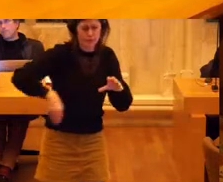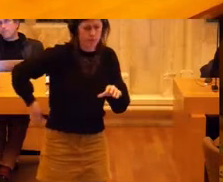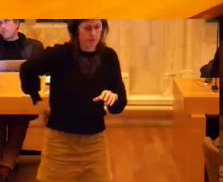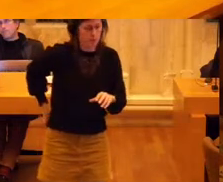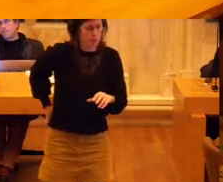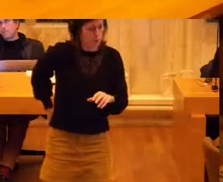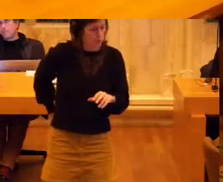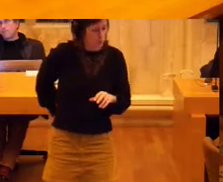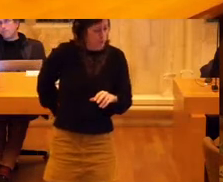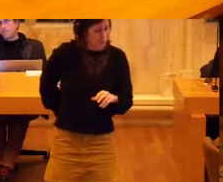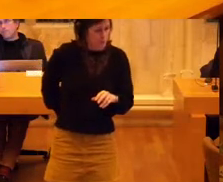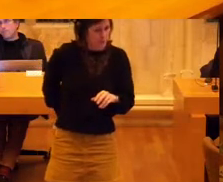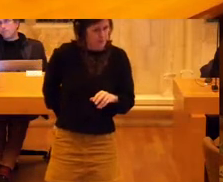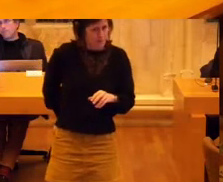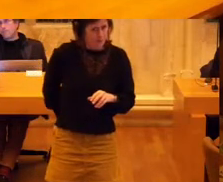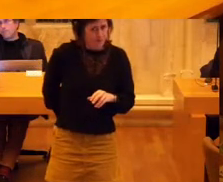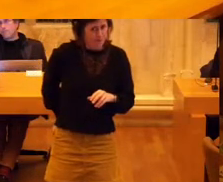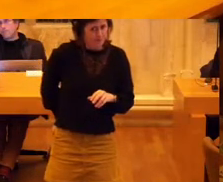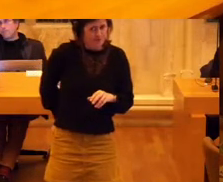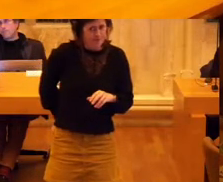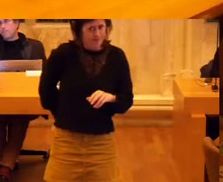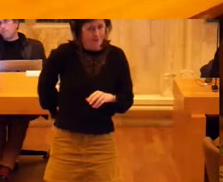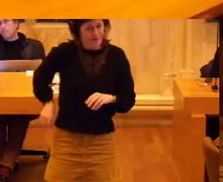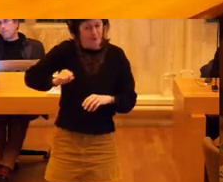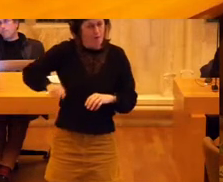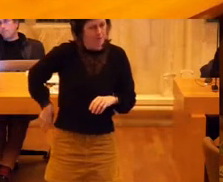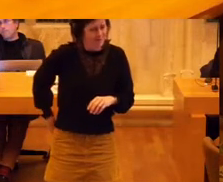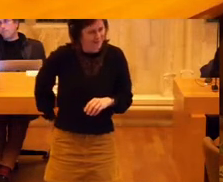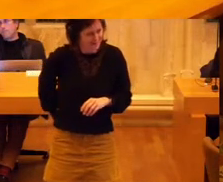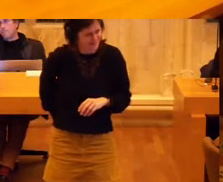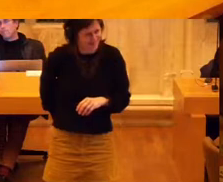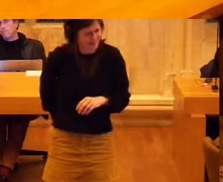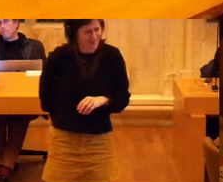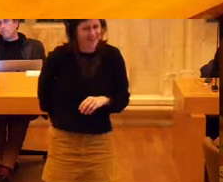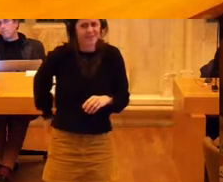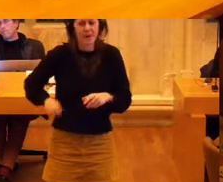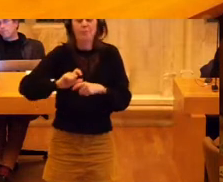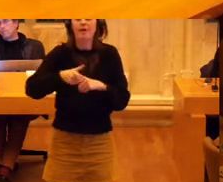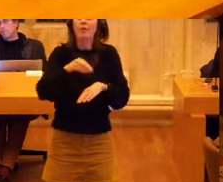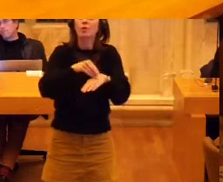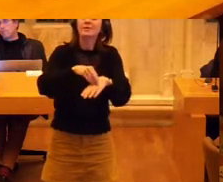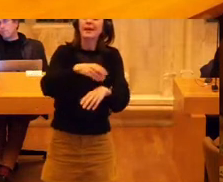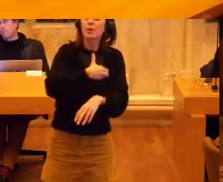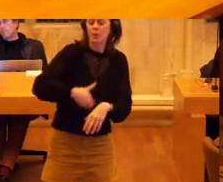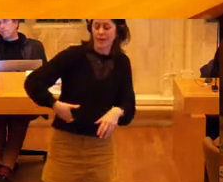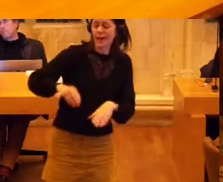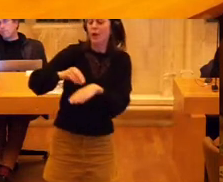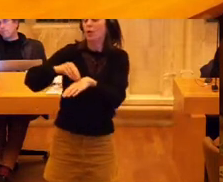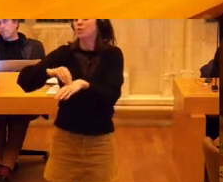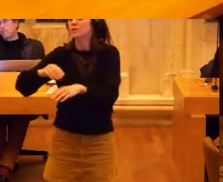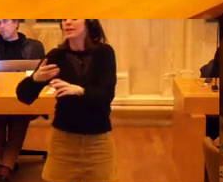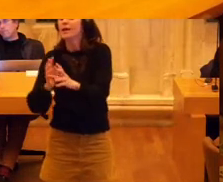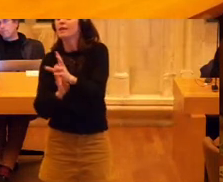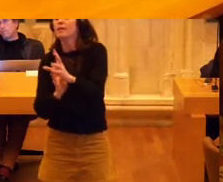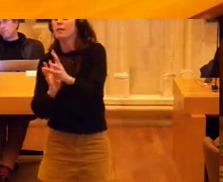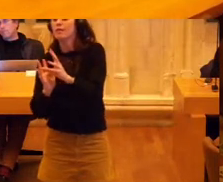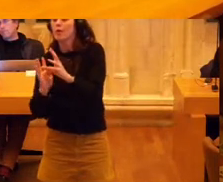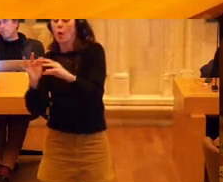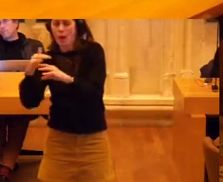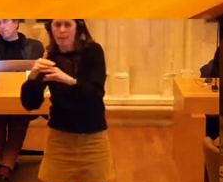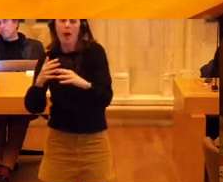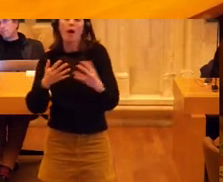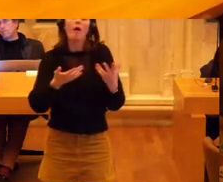été débattues en conseil communautaire et dans les conseils municipaux. S'en est suivi une traduction réglementaire, c'est la